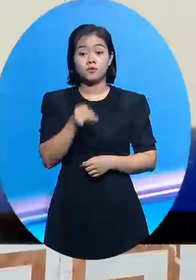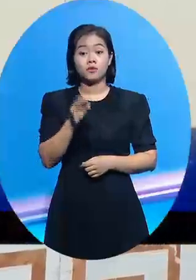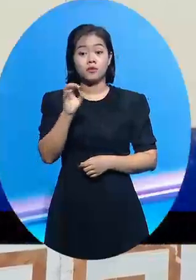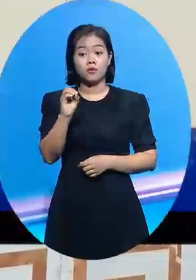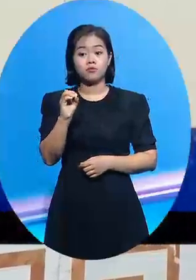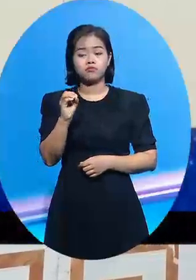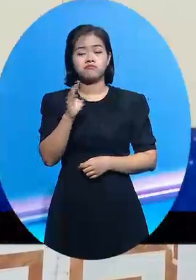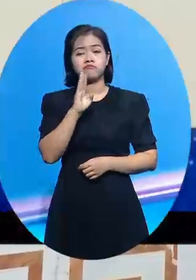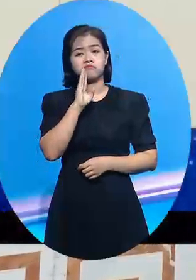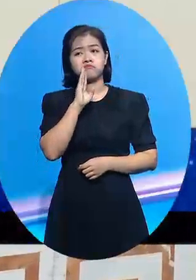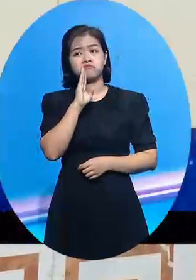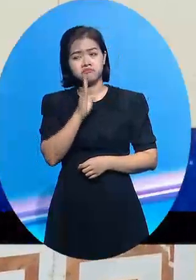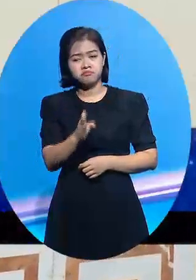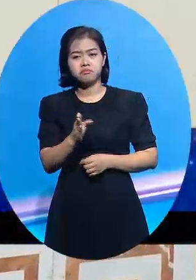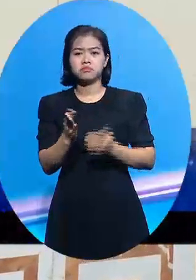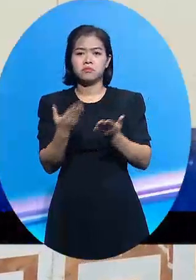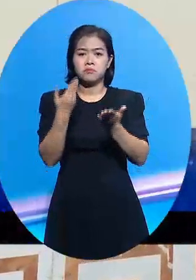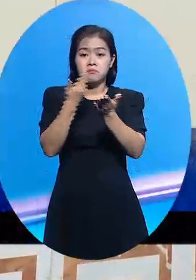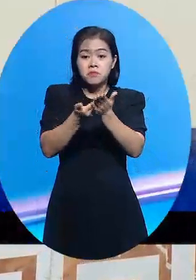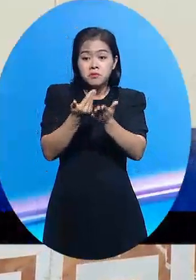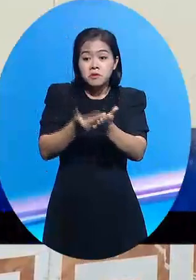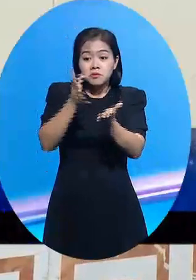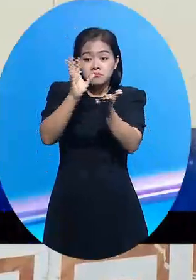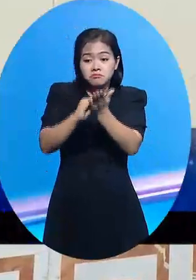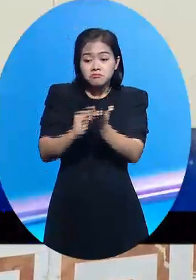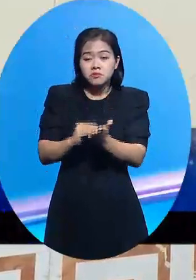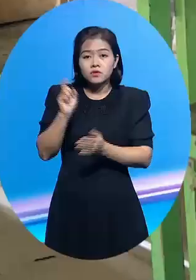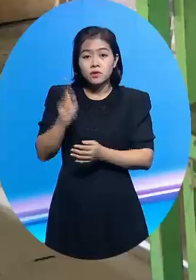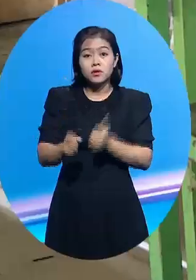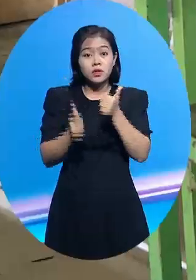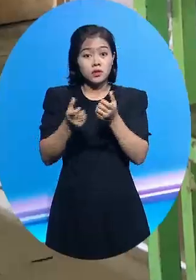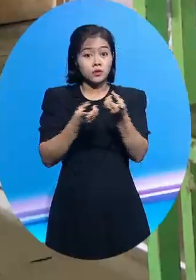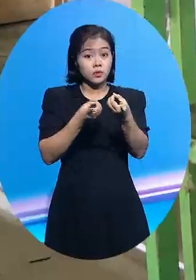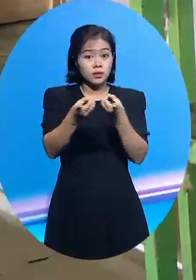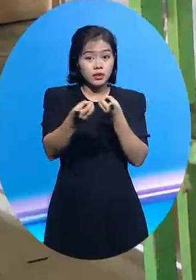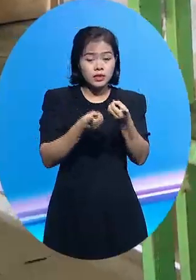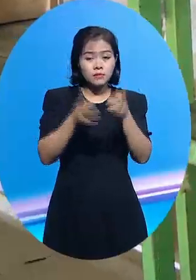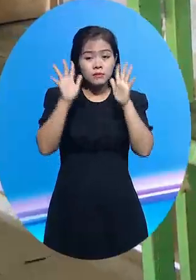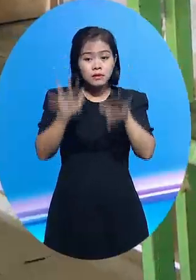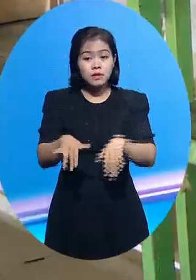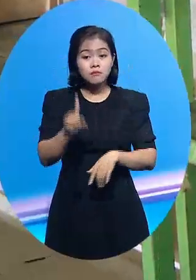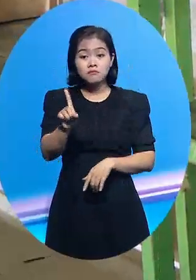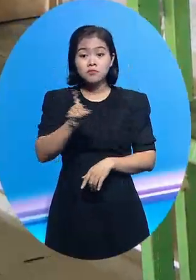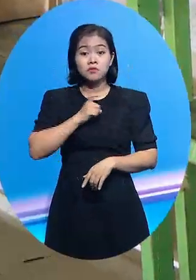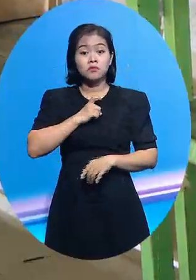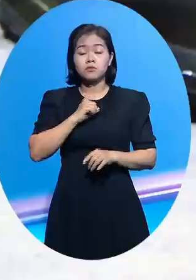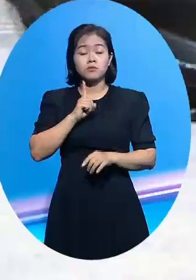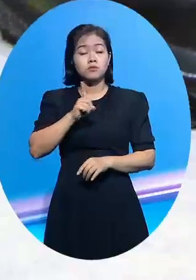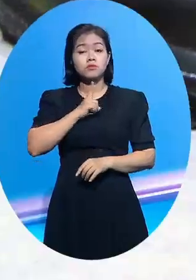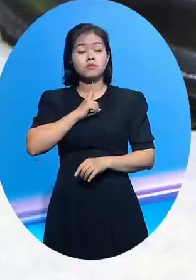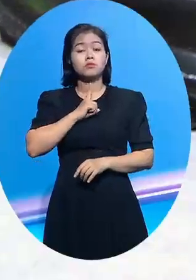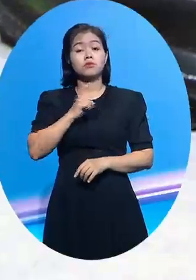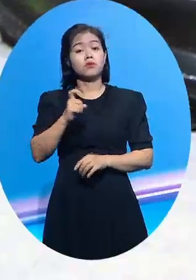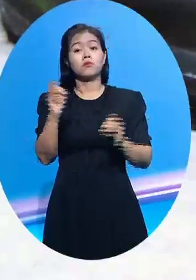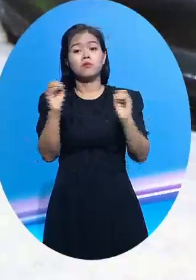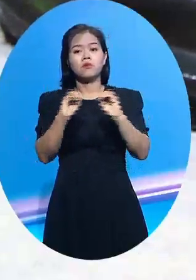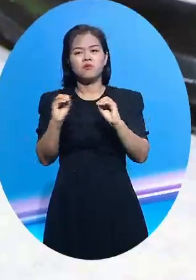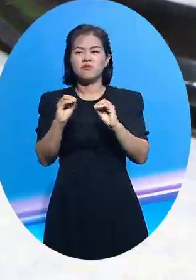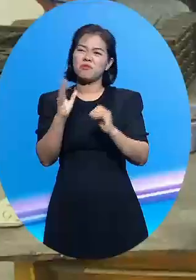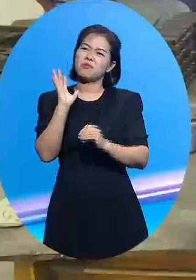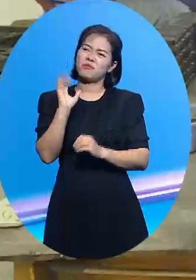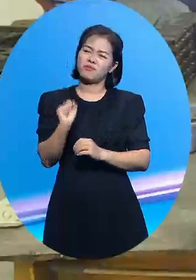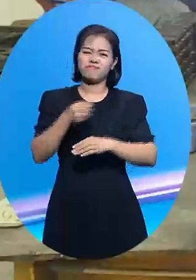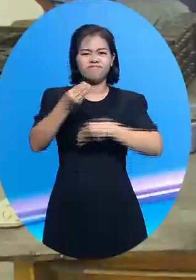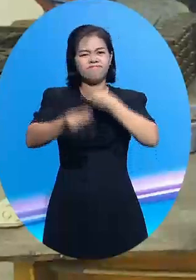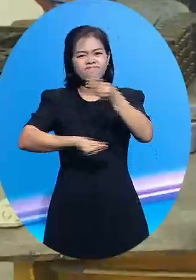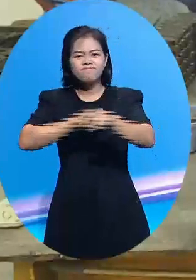với những cái doanh nghiệp mà họ chưa đạt đến cái mức độ tự động hóa cao, họ gặp những cái trở ngại trong cái câu chuyện là về năng suất, về